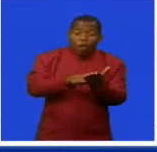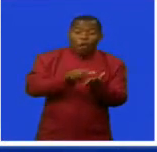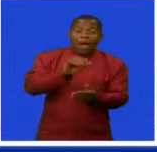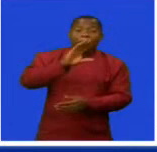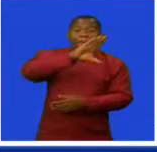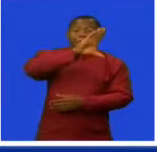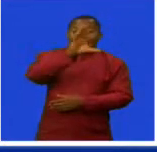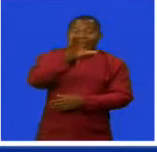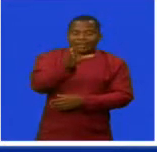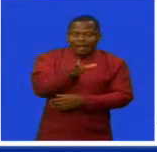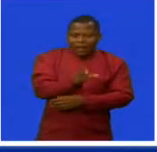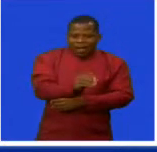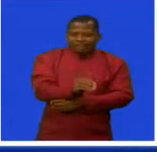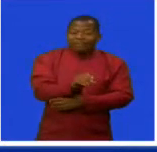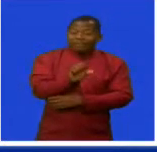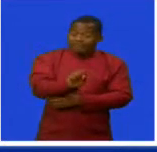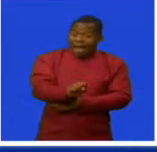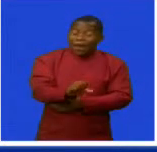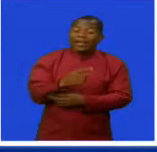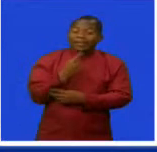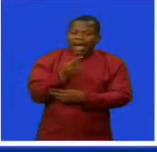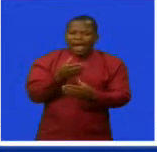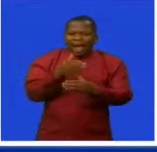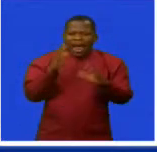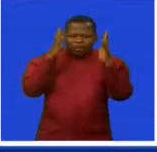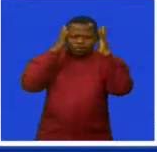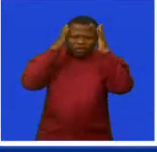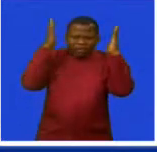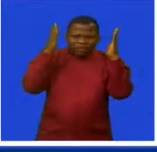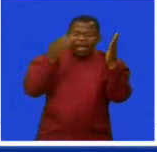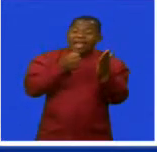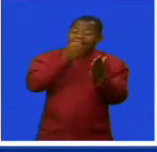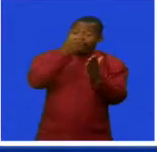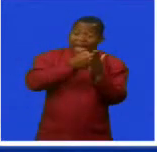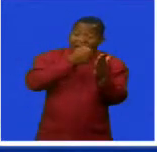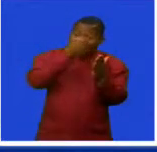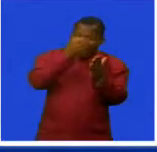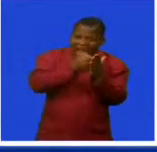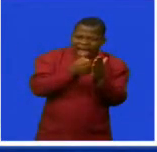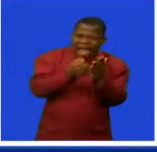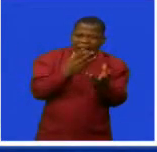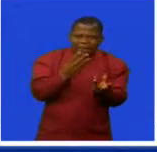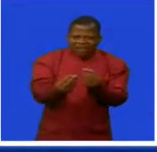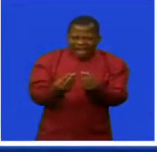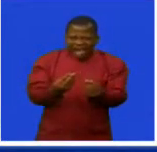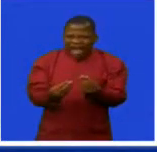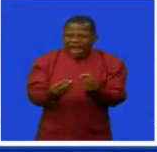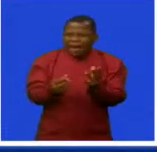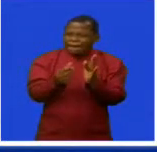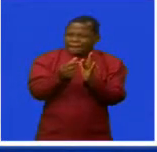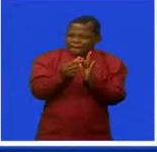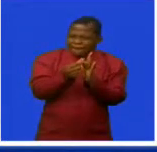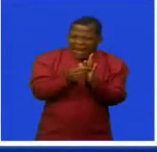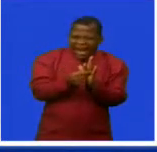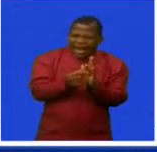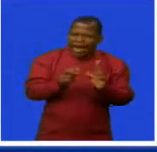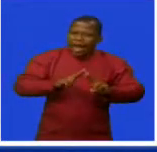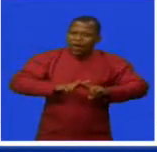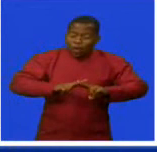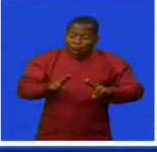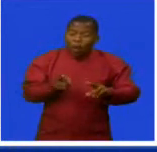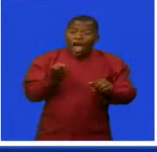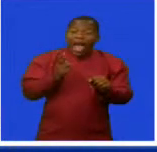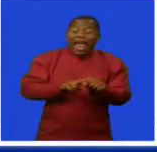yekulwa nekuthathwa kwebamfana labancane bendiwe bafati njengekushaya umthetho iSODV, kepha kusekuningi lefanele live